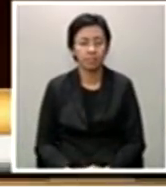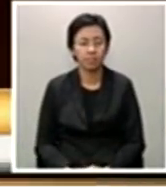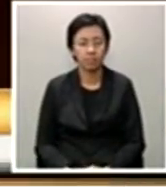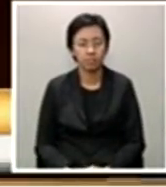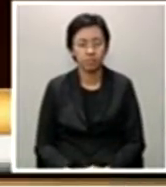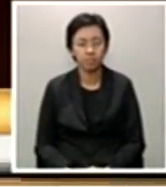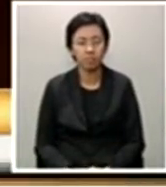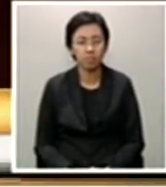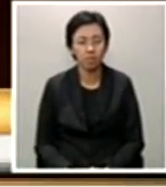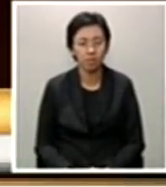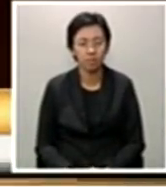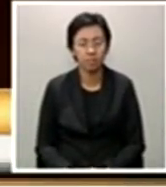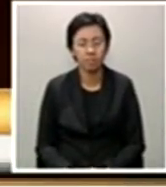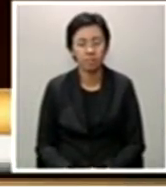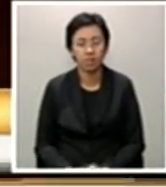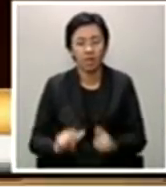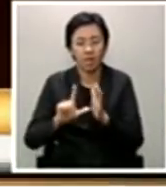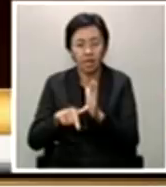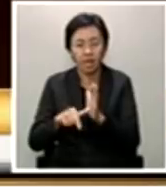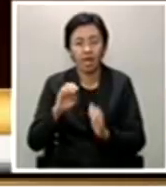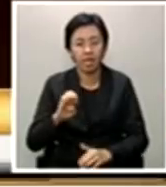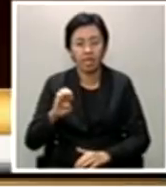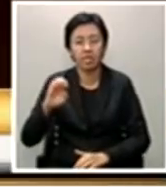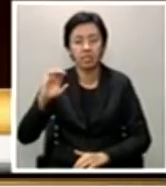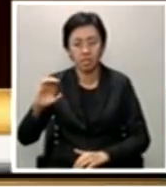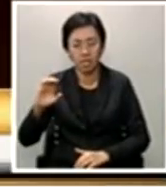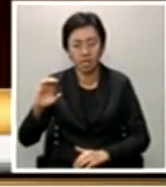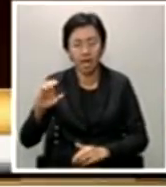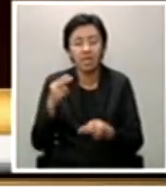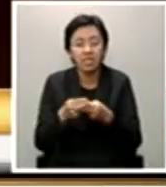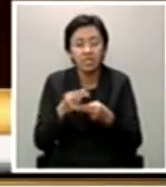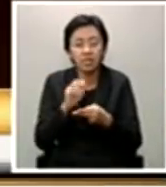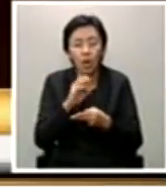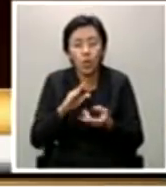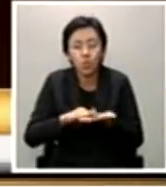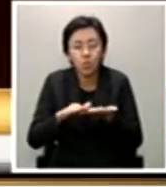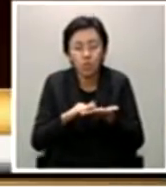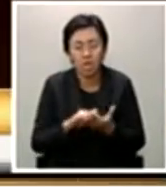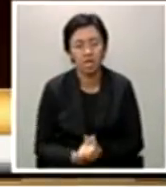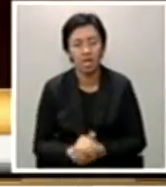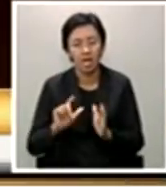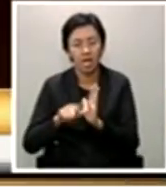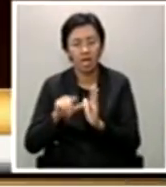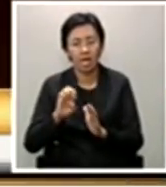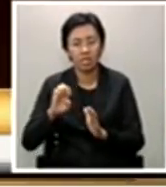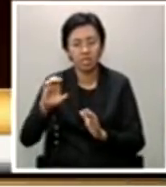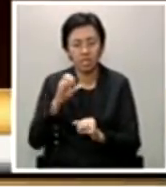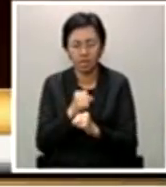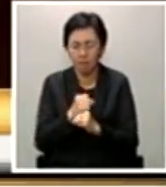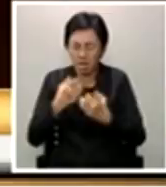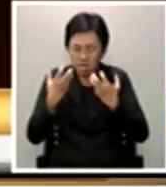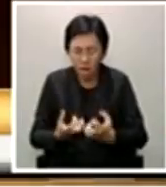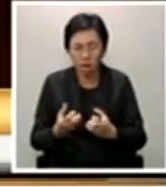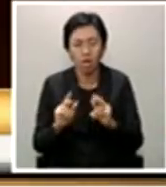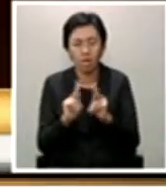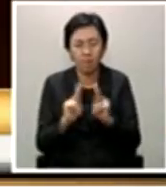เลขาธิการของ EEC เนี่ยท่านดร.คณิตขออภัยที่เกิดเอ่ยนามเนี่ยท่านทำงานหนักมากนะรวมทั้งคณะผู้บริห